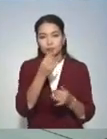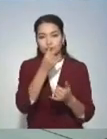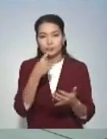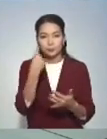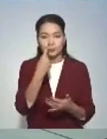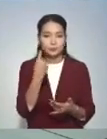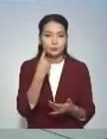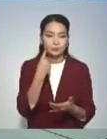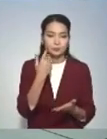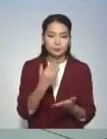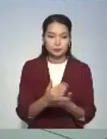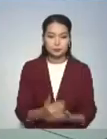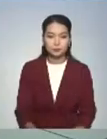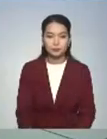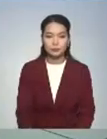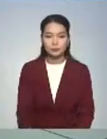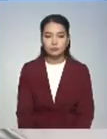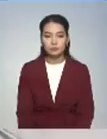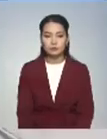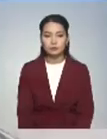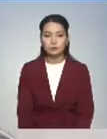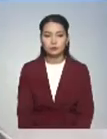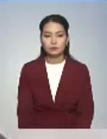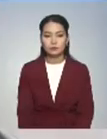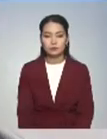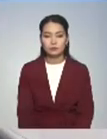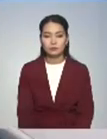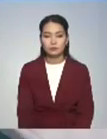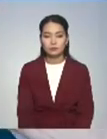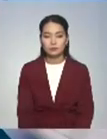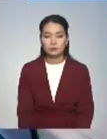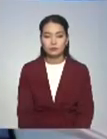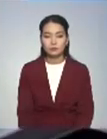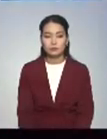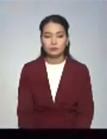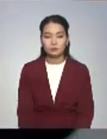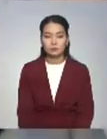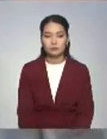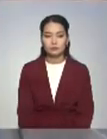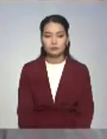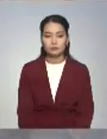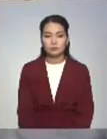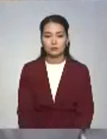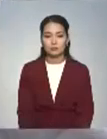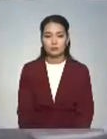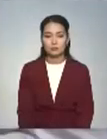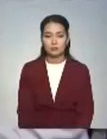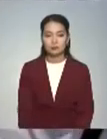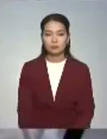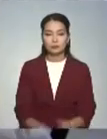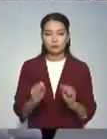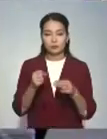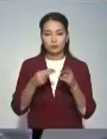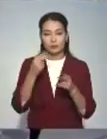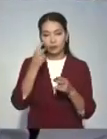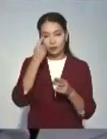ұялады. Толығырақ Аружан Задабек айтады. Сізге үстіңгі қабақты өзгертуге болады блефаропластика жасап,